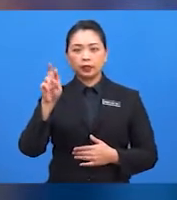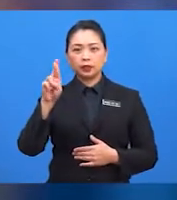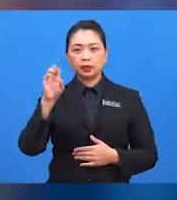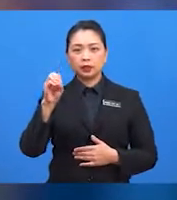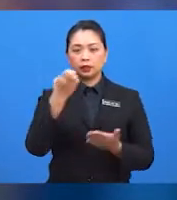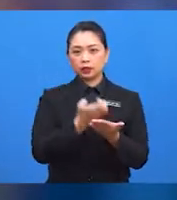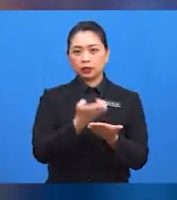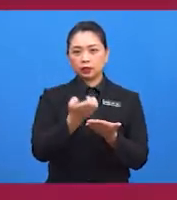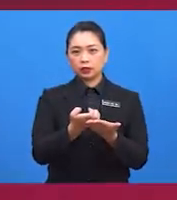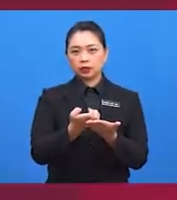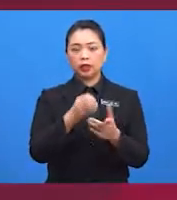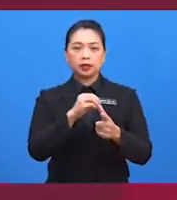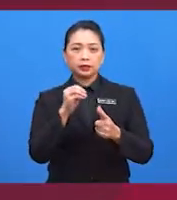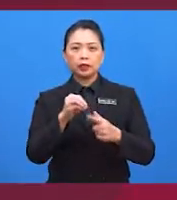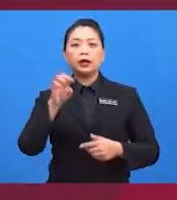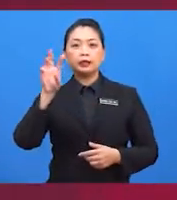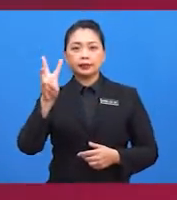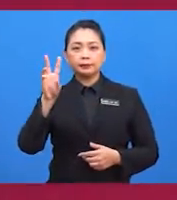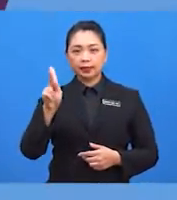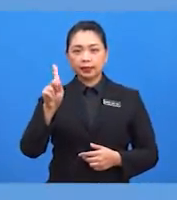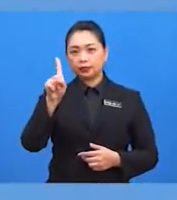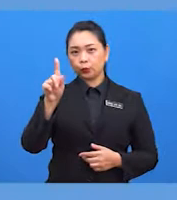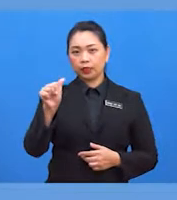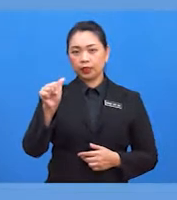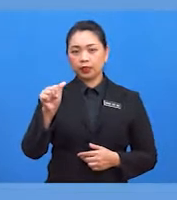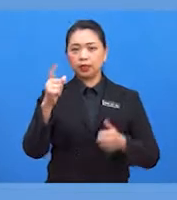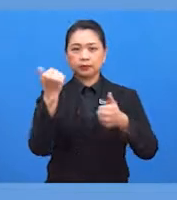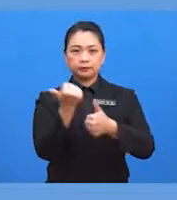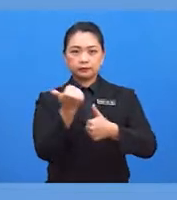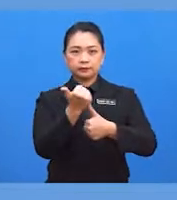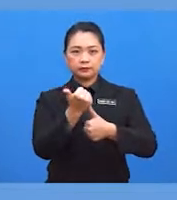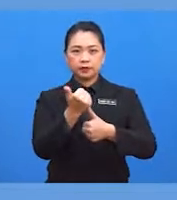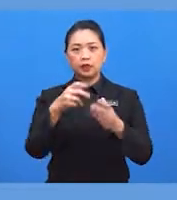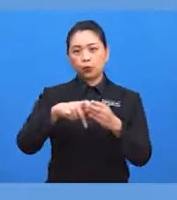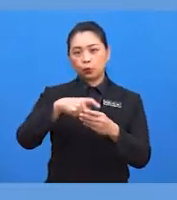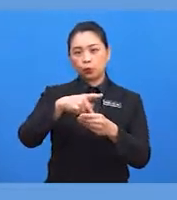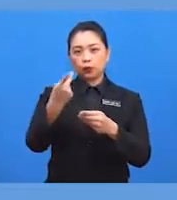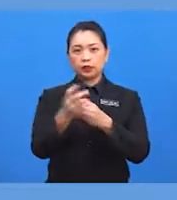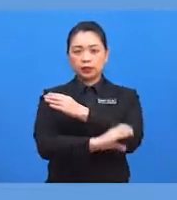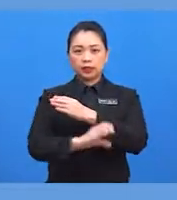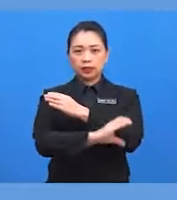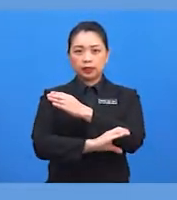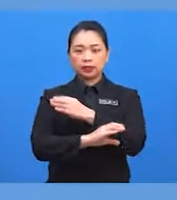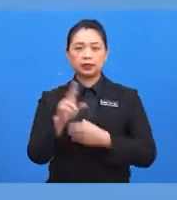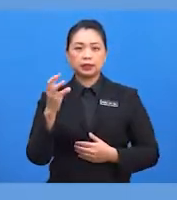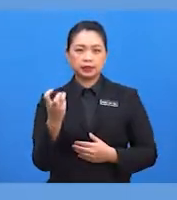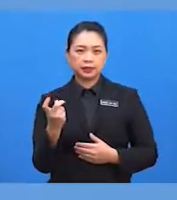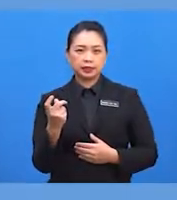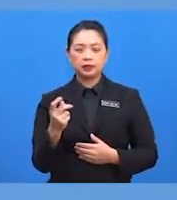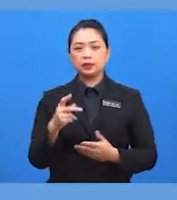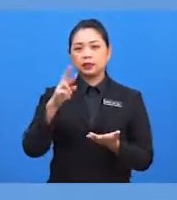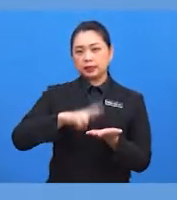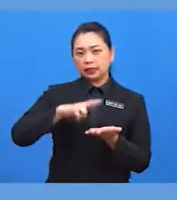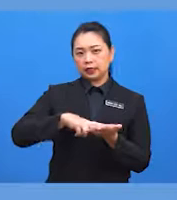dengan 6K1A. Yang pertama, keluaran negara kasar, kadar inflasi, kadar